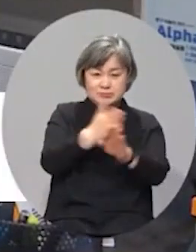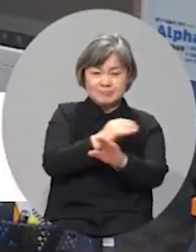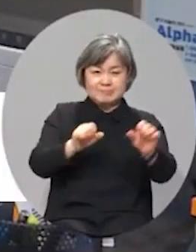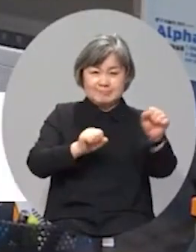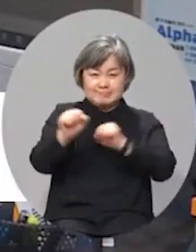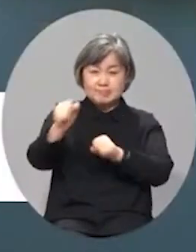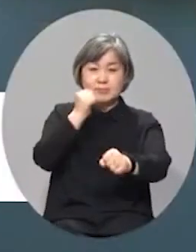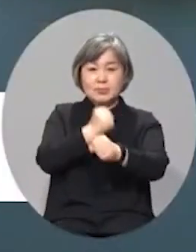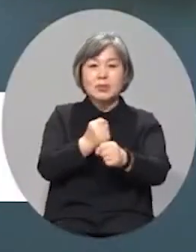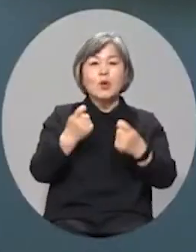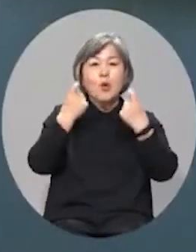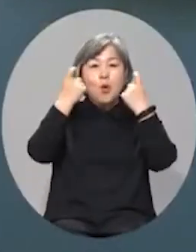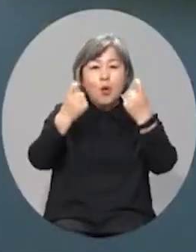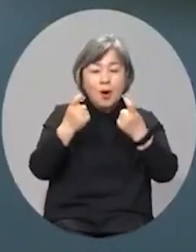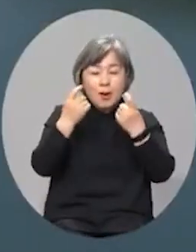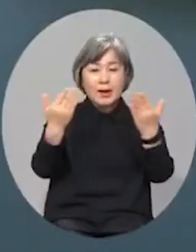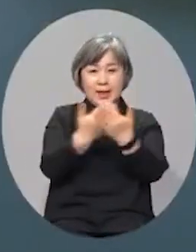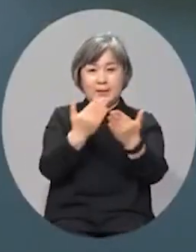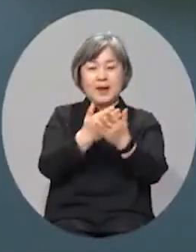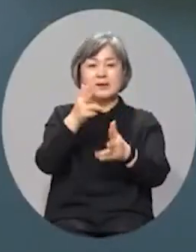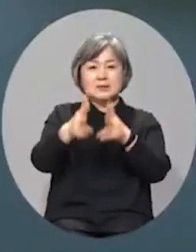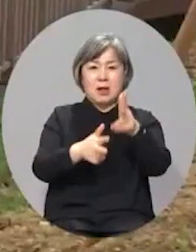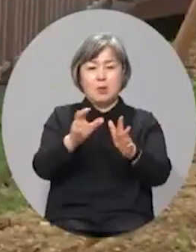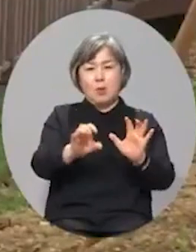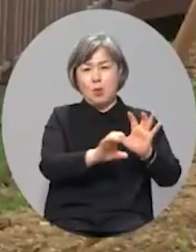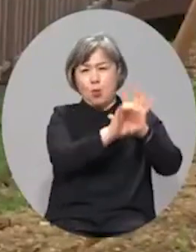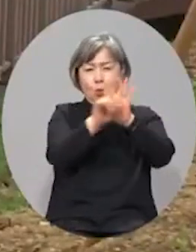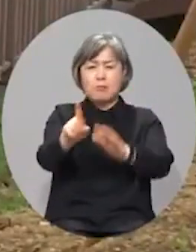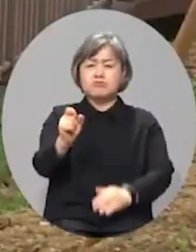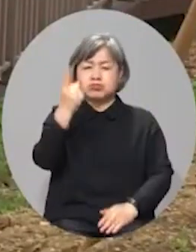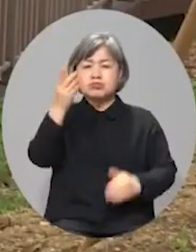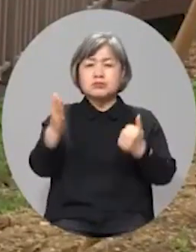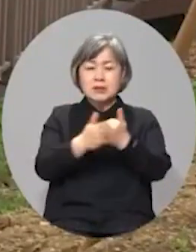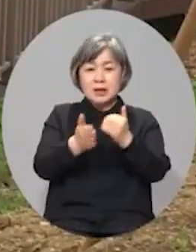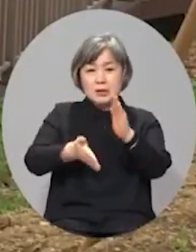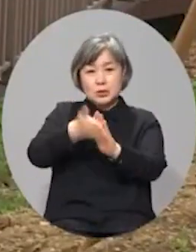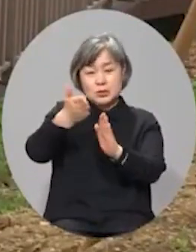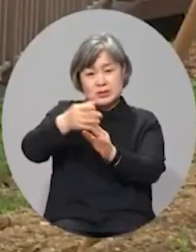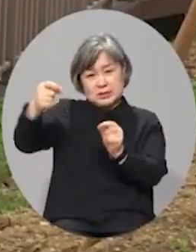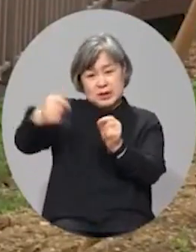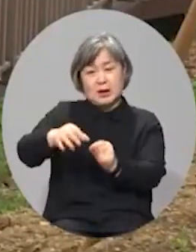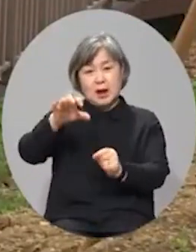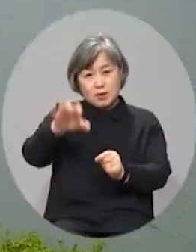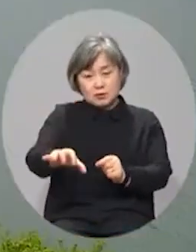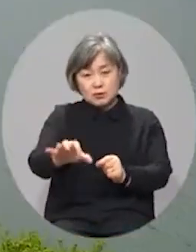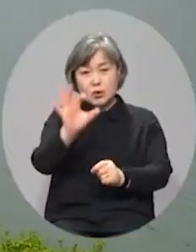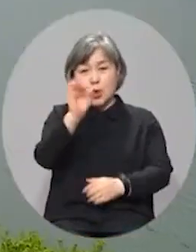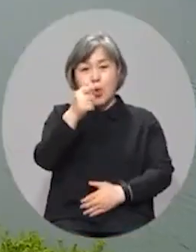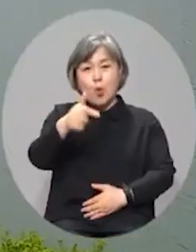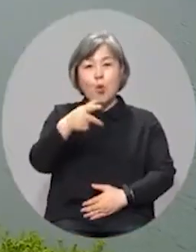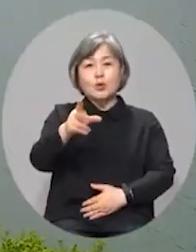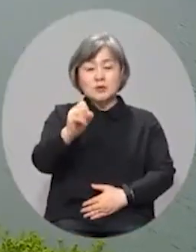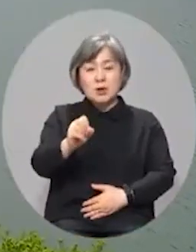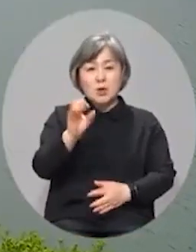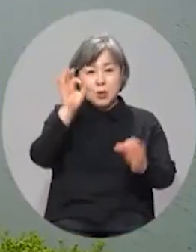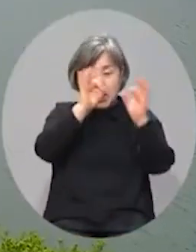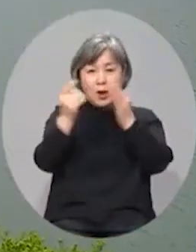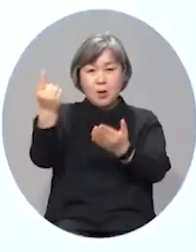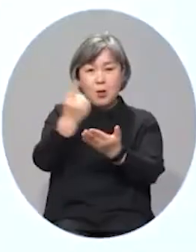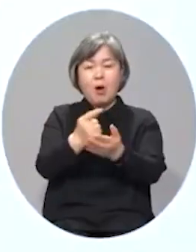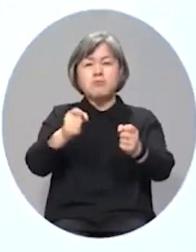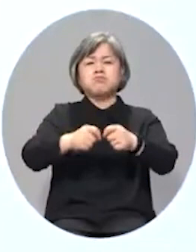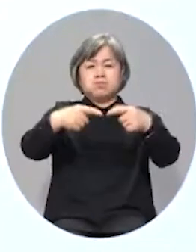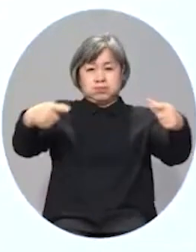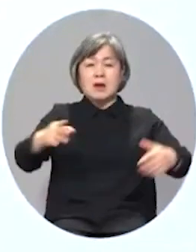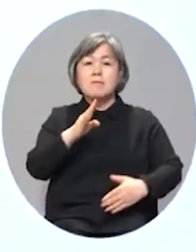추진된 옥정호 관광개발 사업. 코로나19의 여파로 도심 근교 휴식 명소인 옥정호를 찾는 관광객은